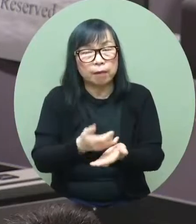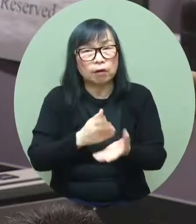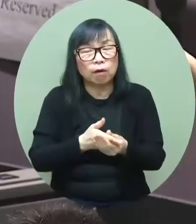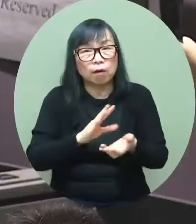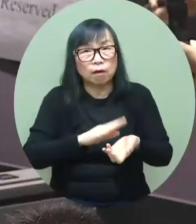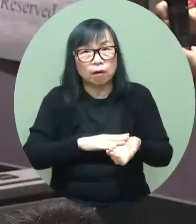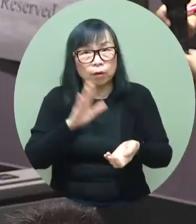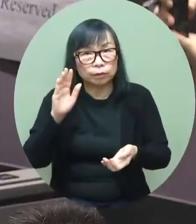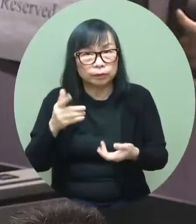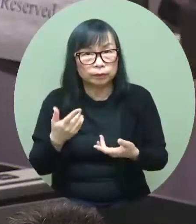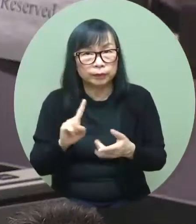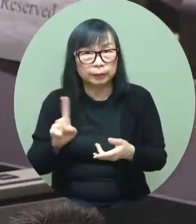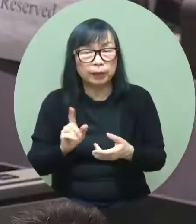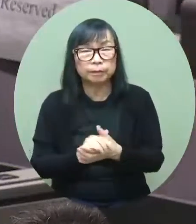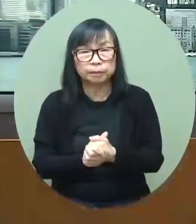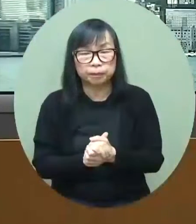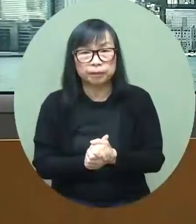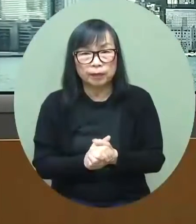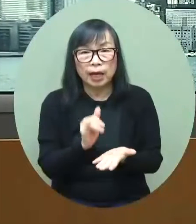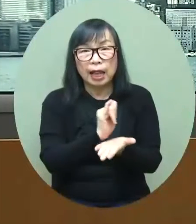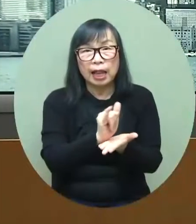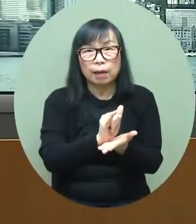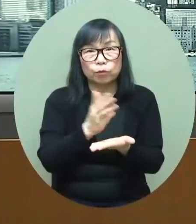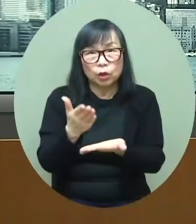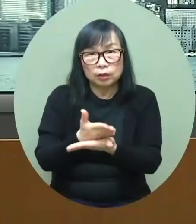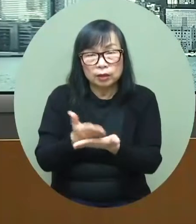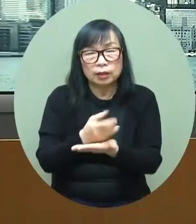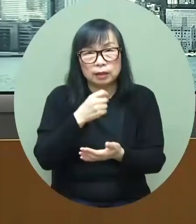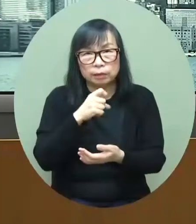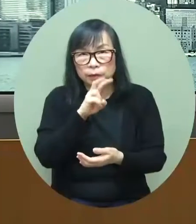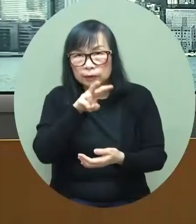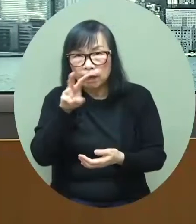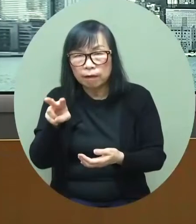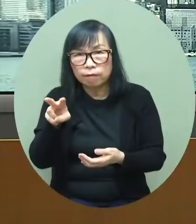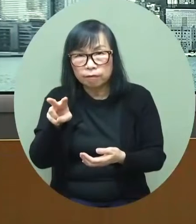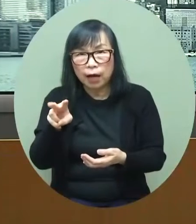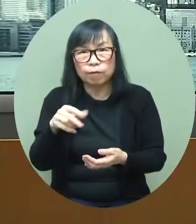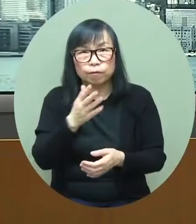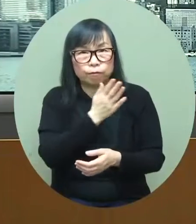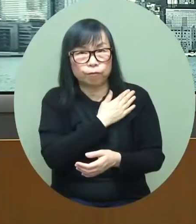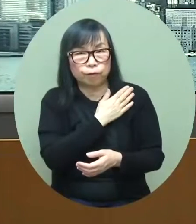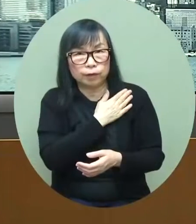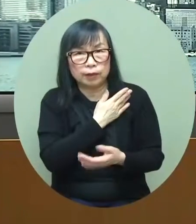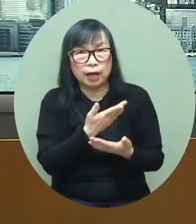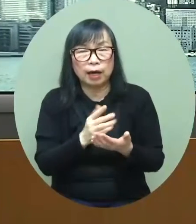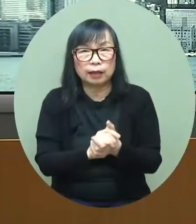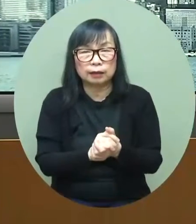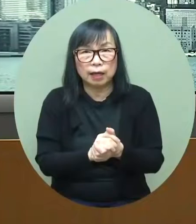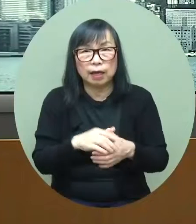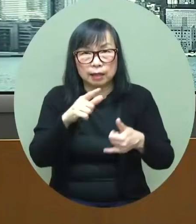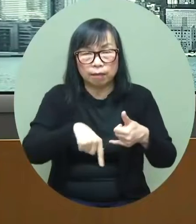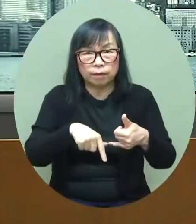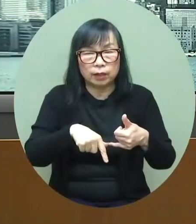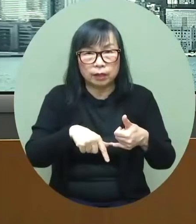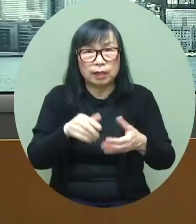該。 我諗臨床試驗就係要睇下嗰個主辦嗰個本身嘅人士咧，